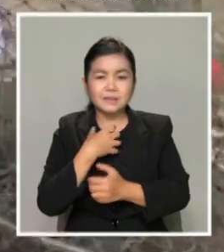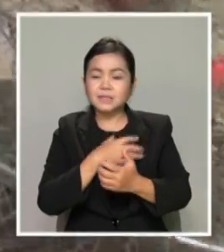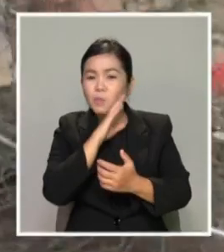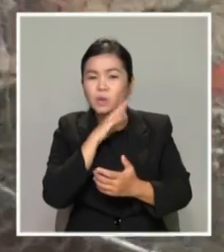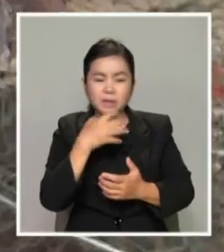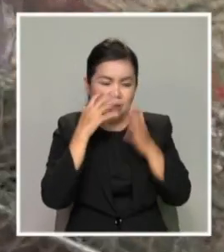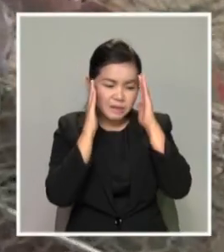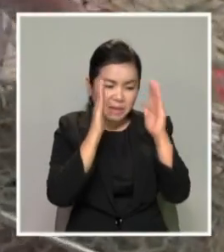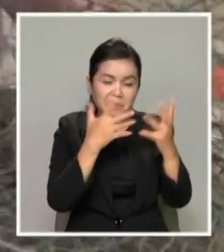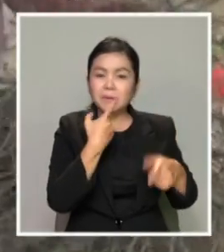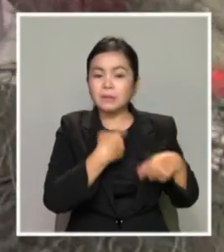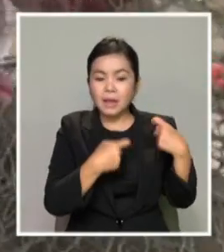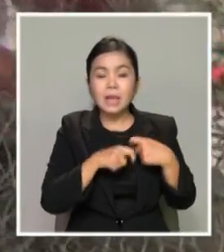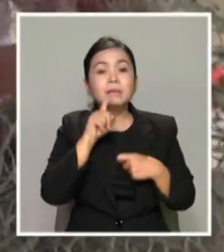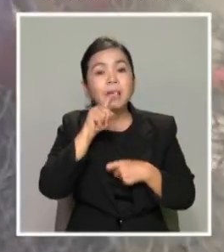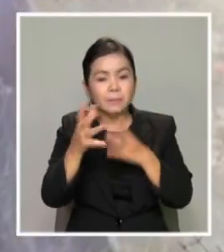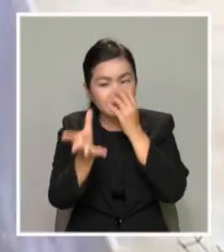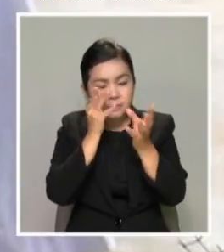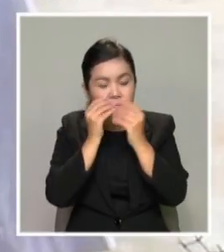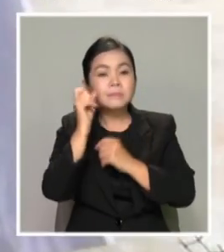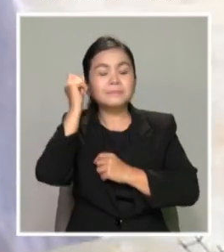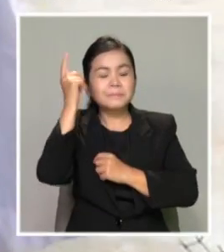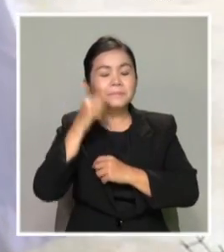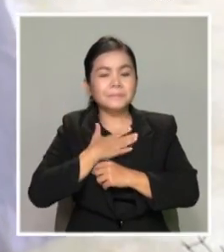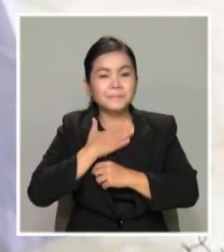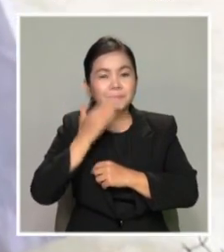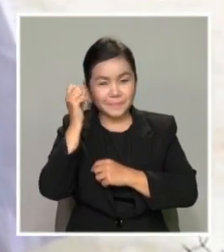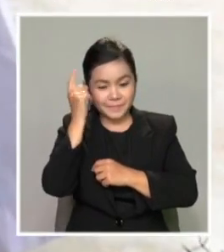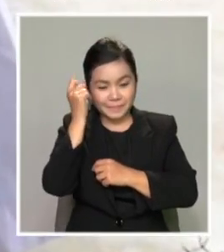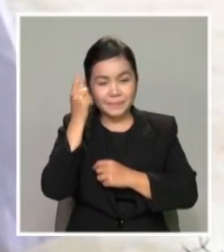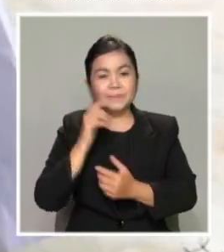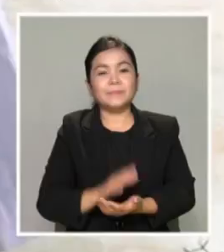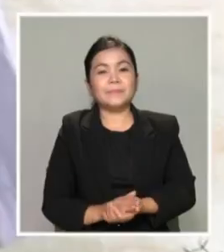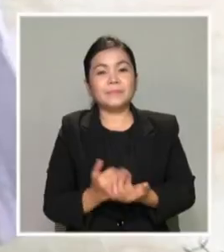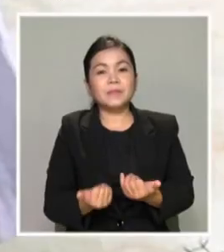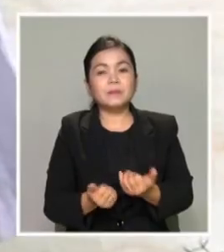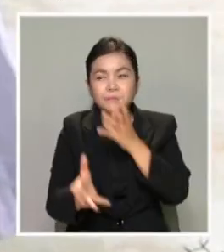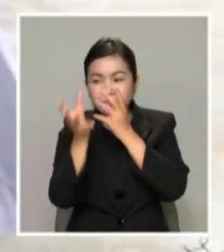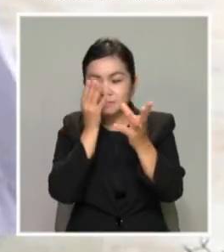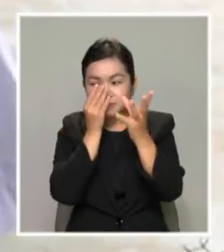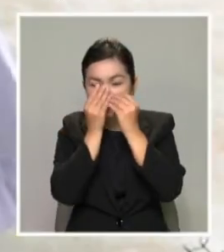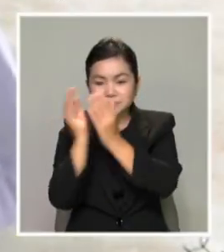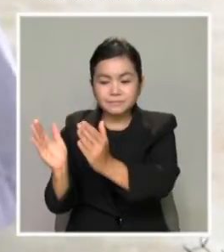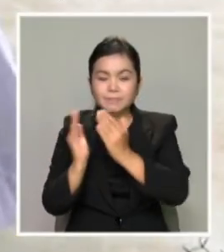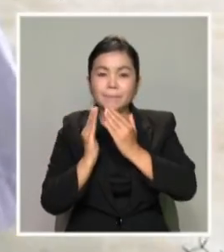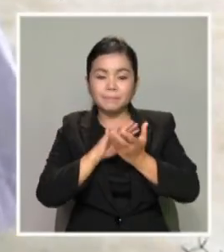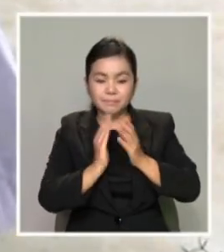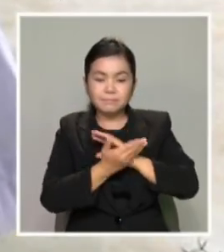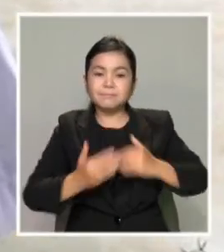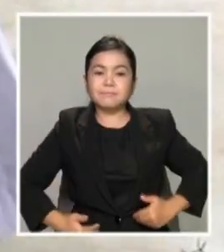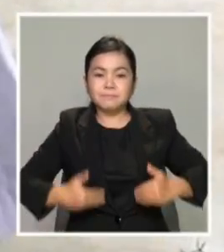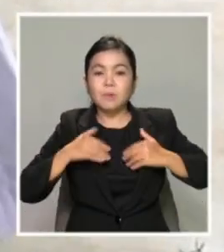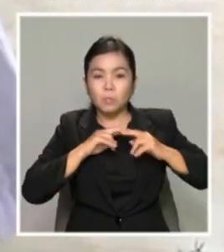ำยากครับ ตอนนี้เข้าใจยัง เข้าใจแล้วครับ ได้นำไปใช้ในชีวิตประจำวันครับแล้ว